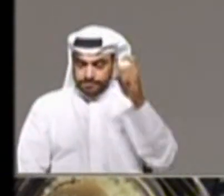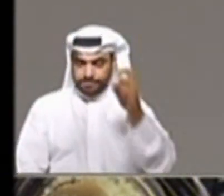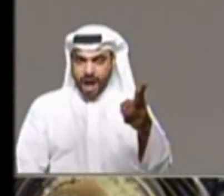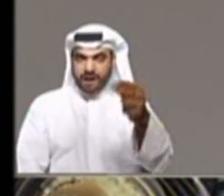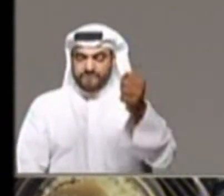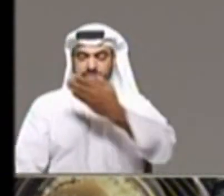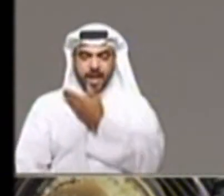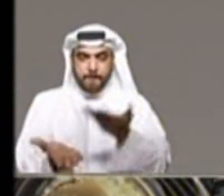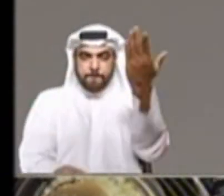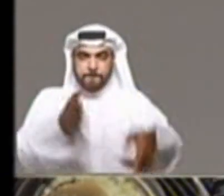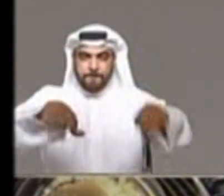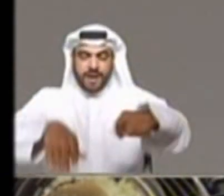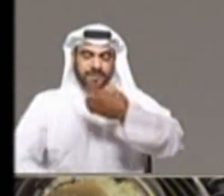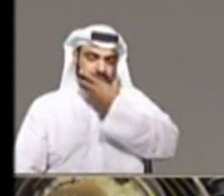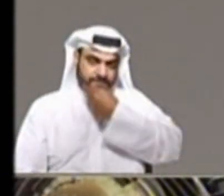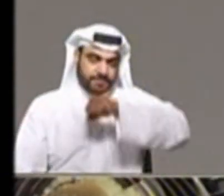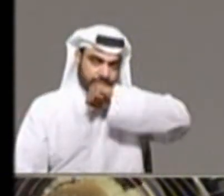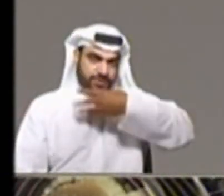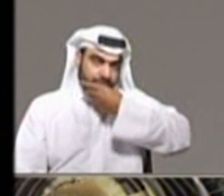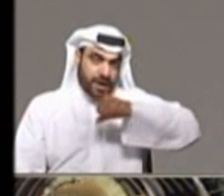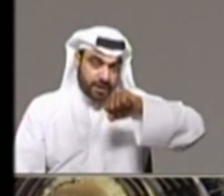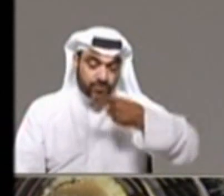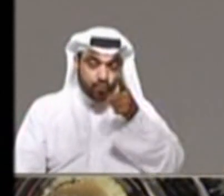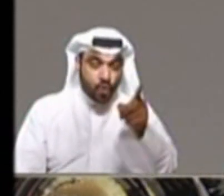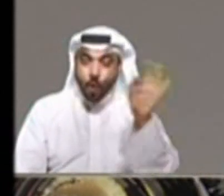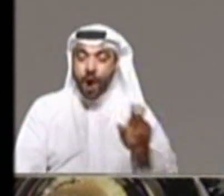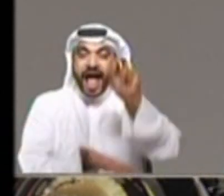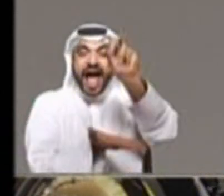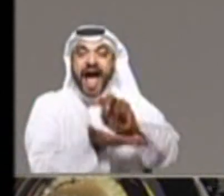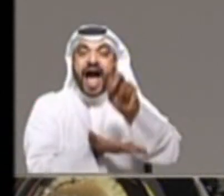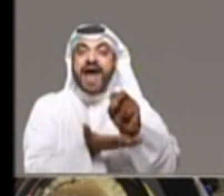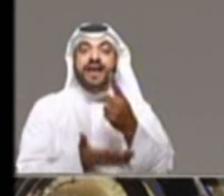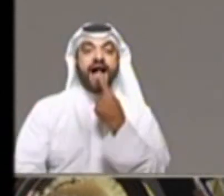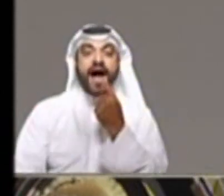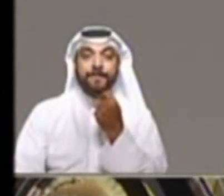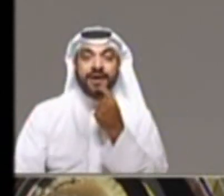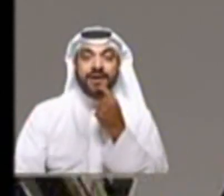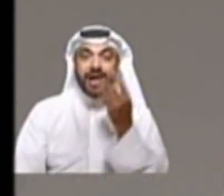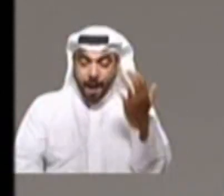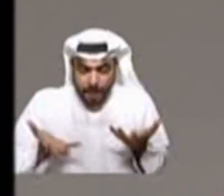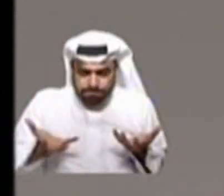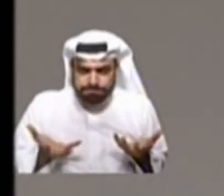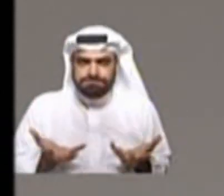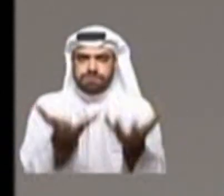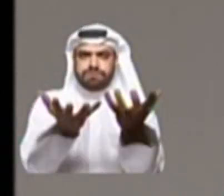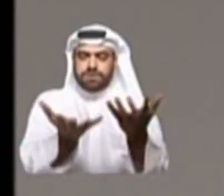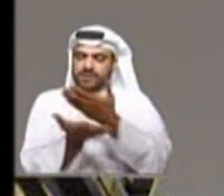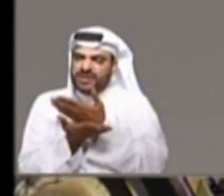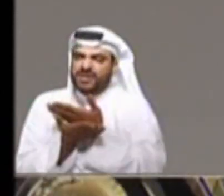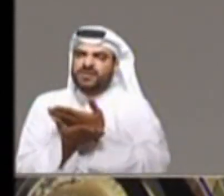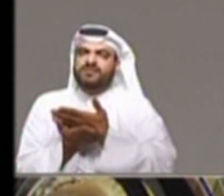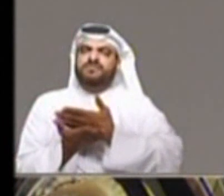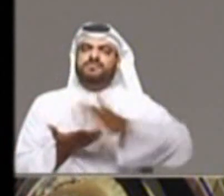الإسرائيلية كل الالتماسات القانونية المتعلقة بقرية خان الأحمر في الضفة الغربية، لتشرعن بذلك